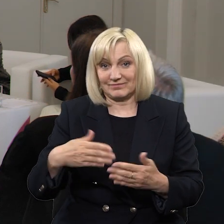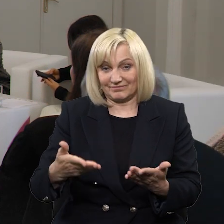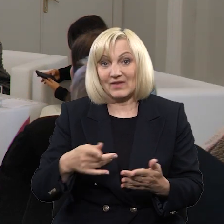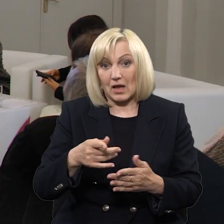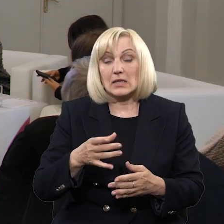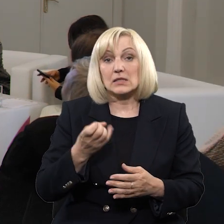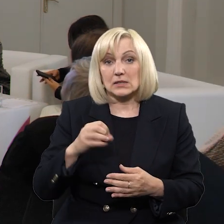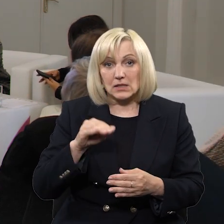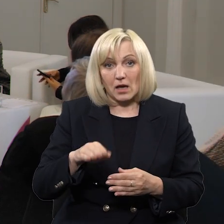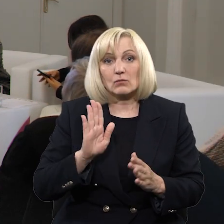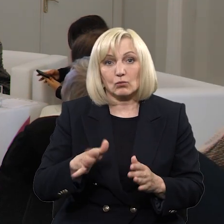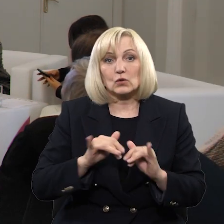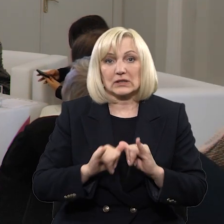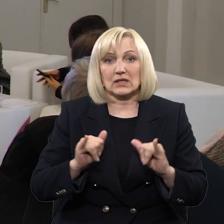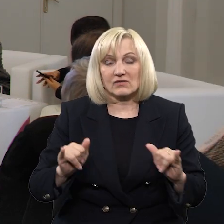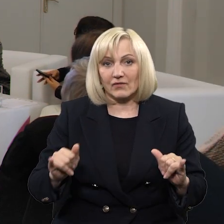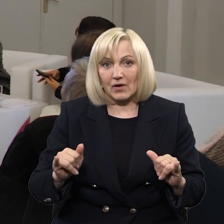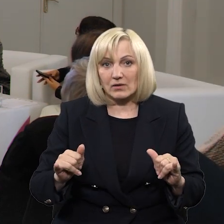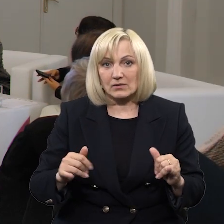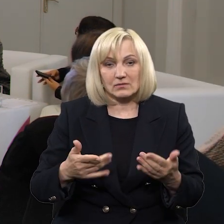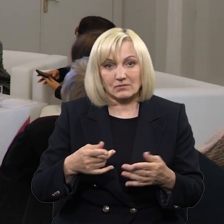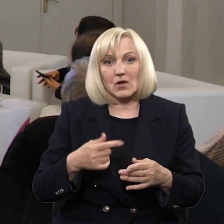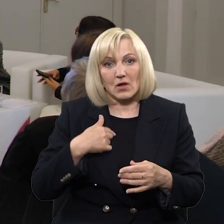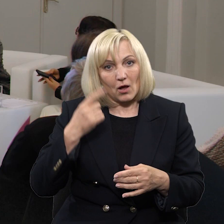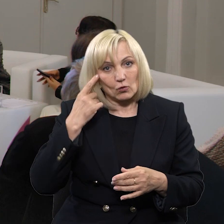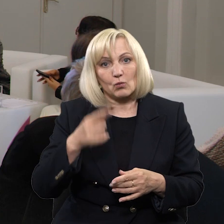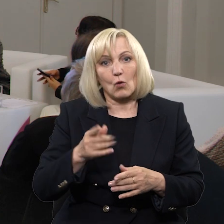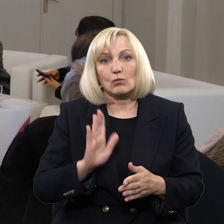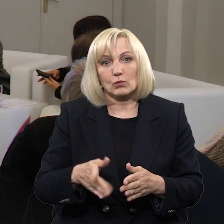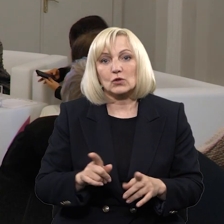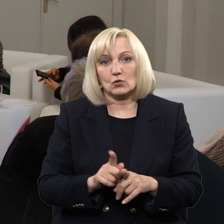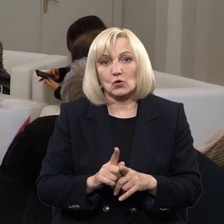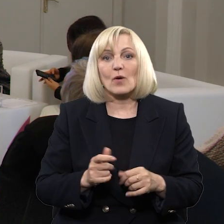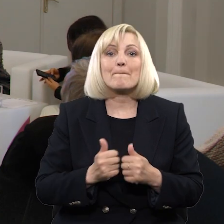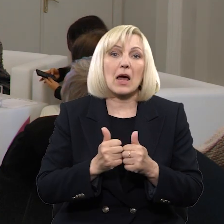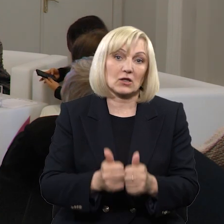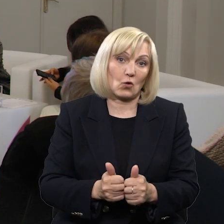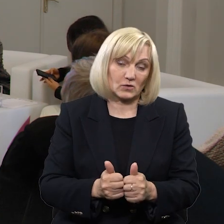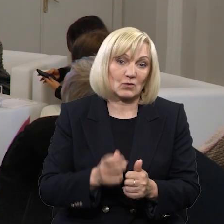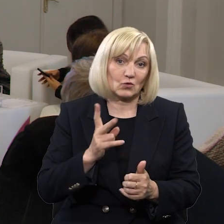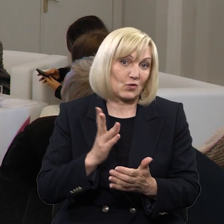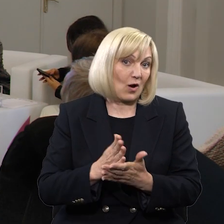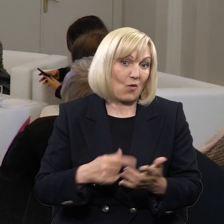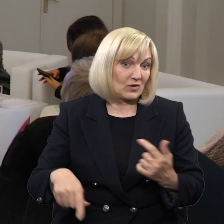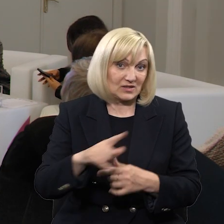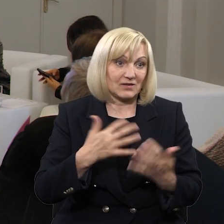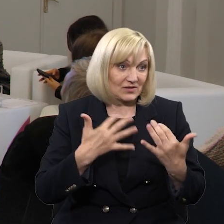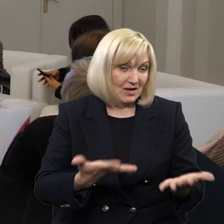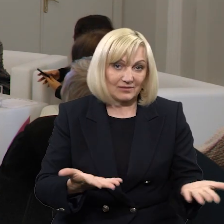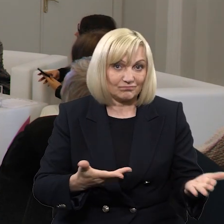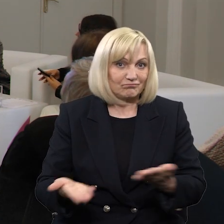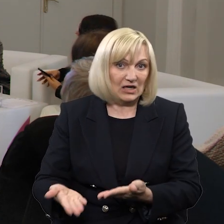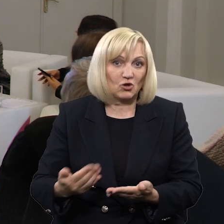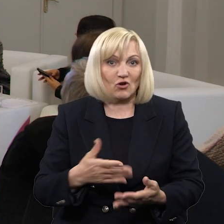далее сайт будет развиваться поэтому тоже он может стать партнерским для многих из тех кто сегодня находится в зале я